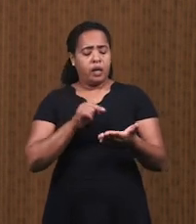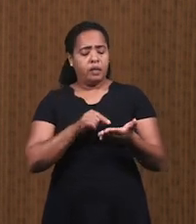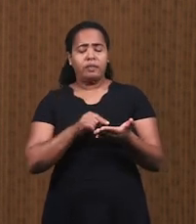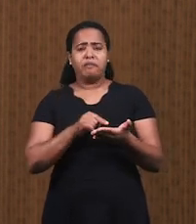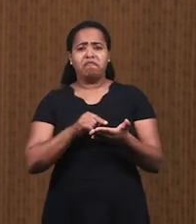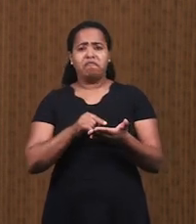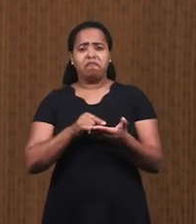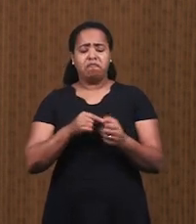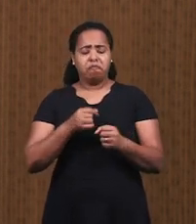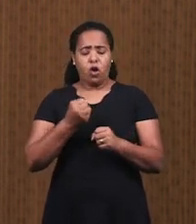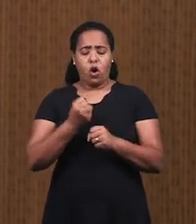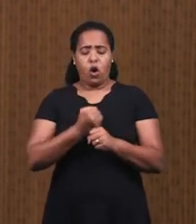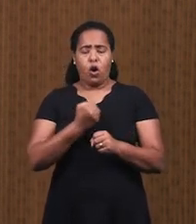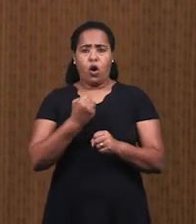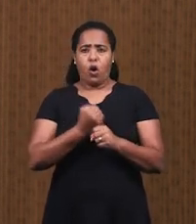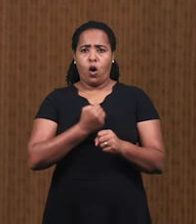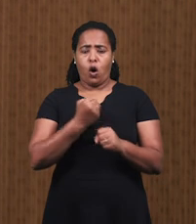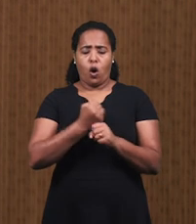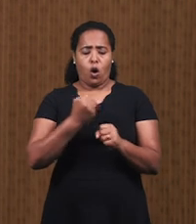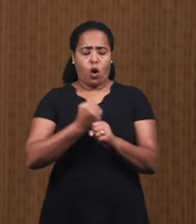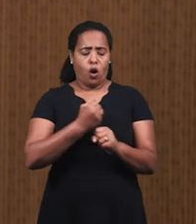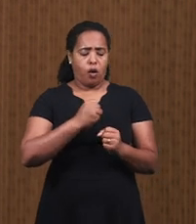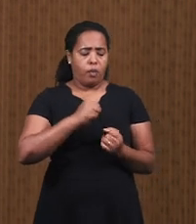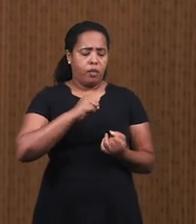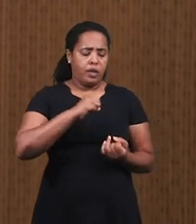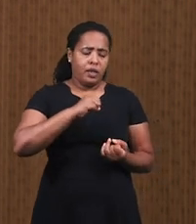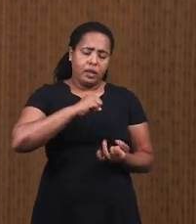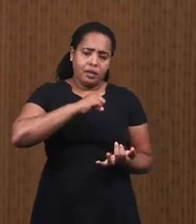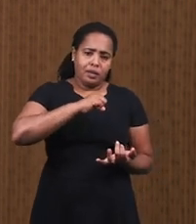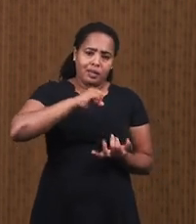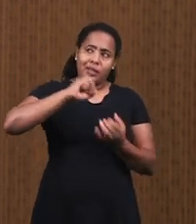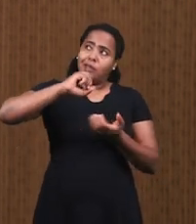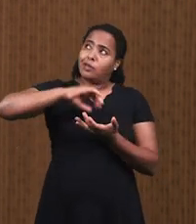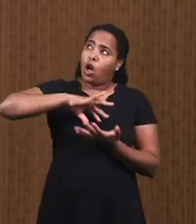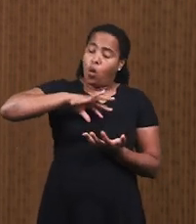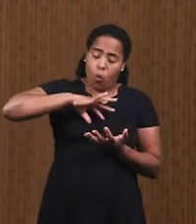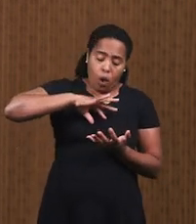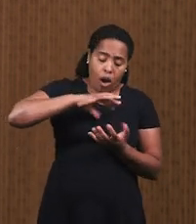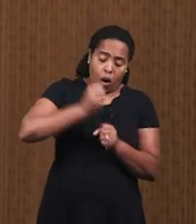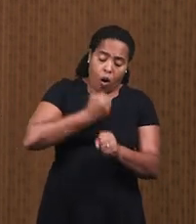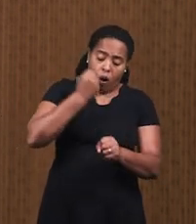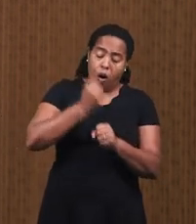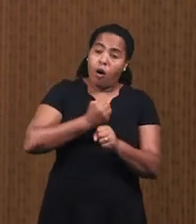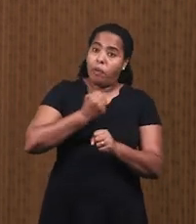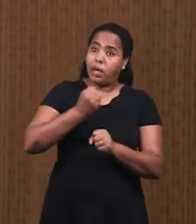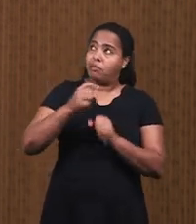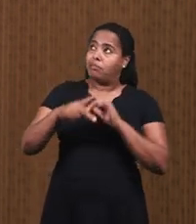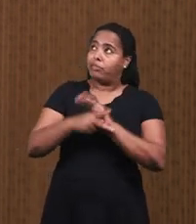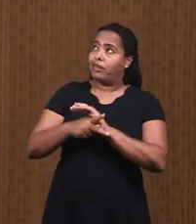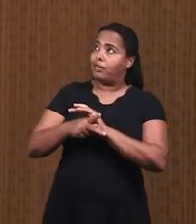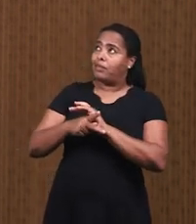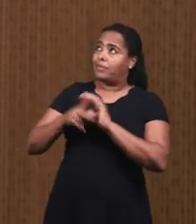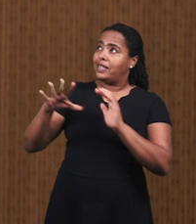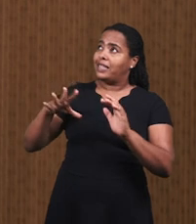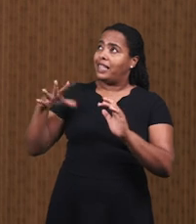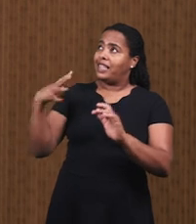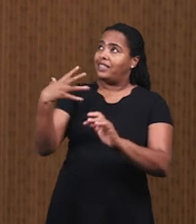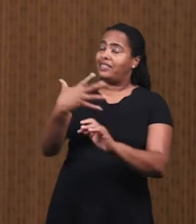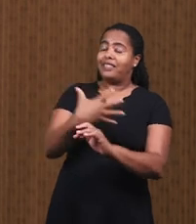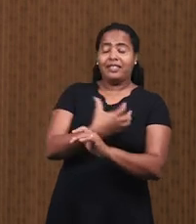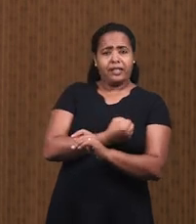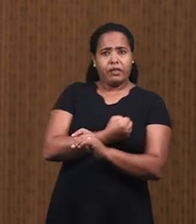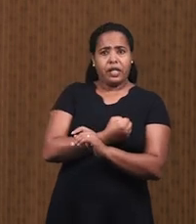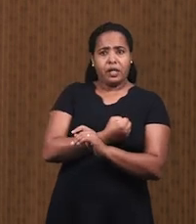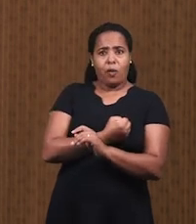который называется «Дело искупления». Итак, Библия несет в себе слово